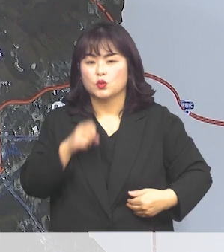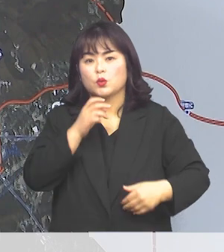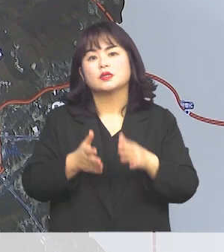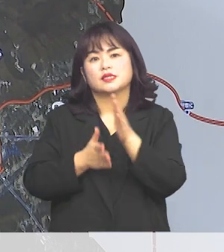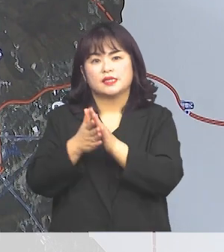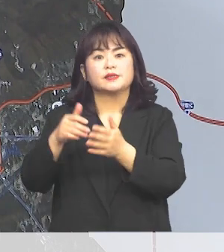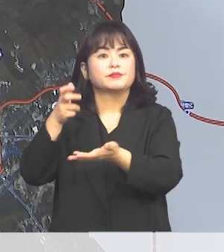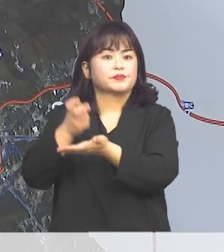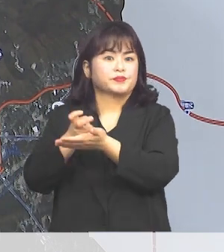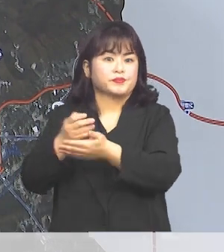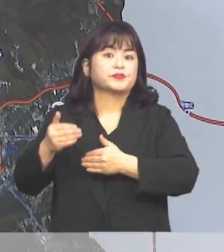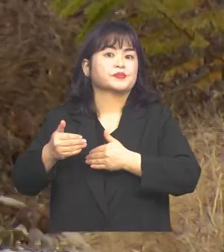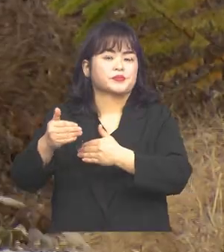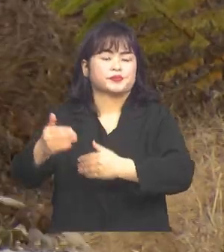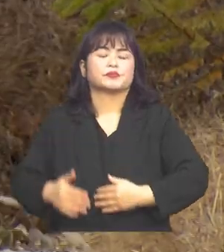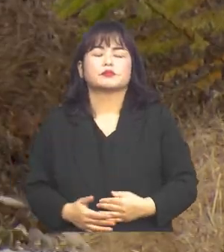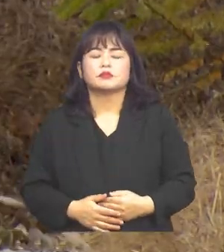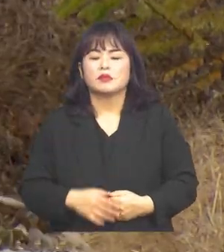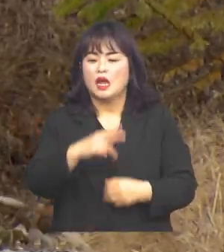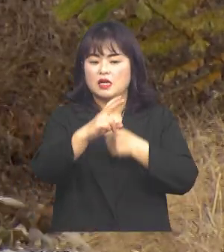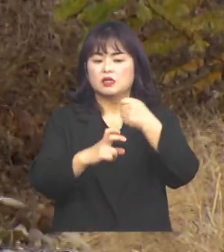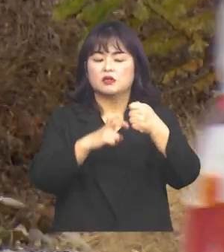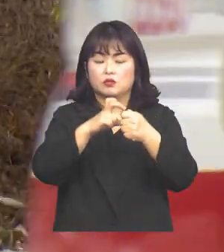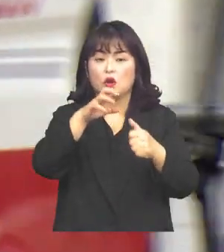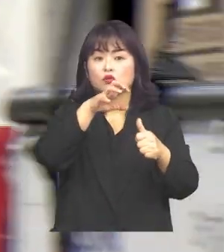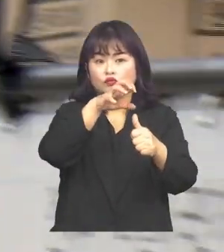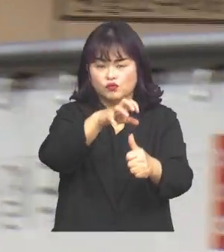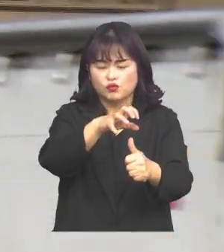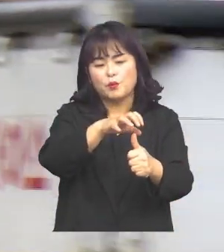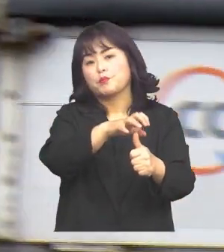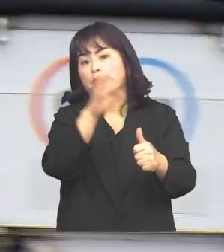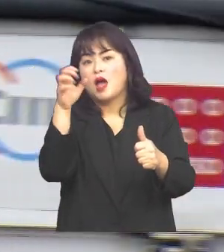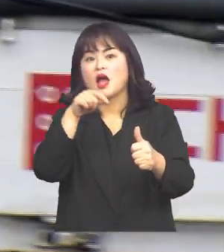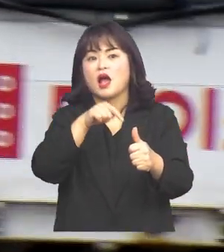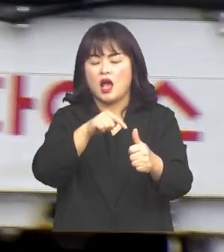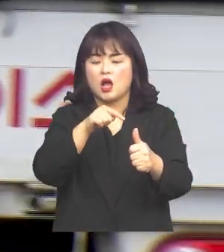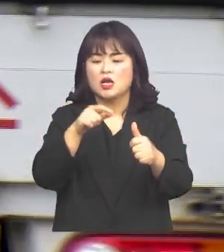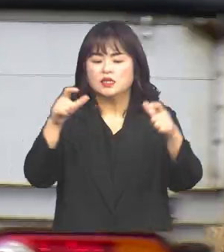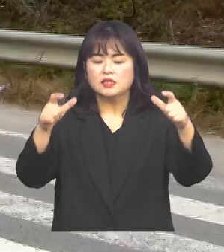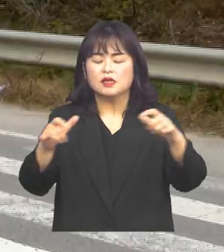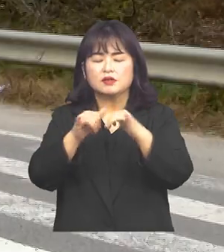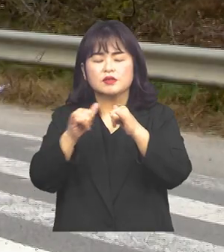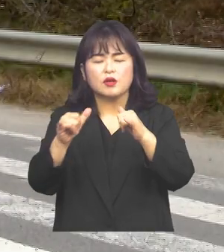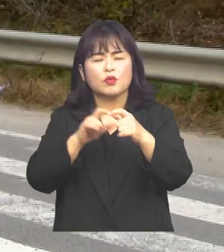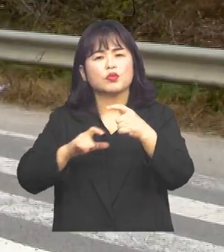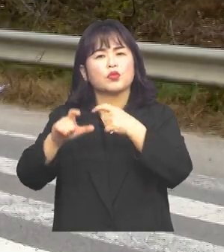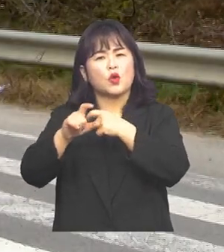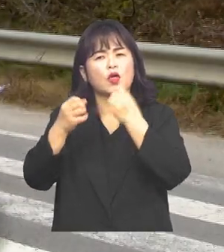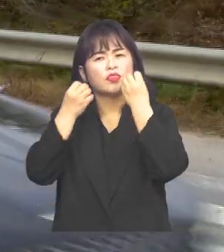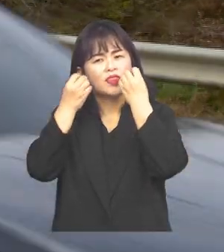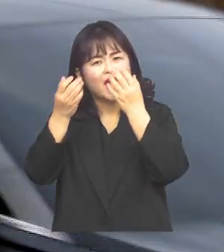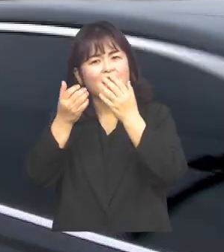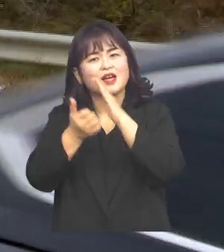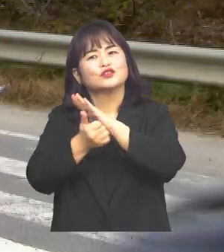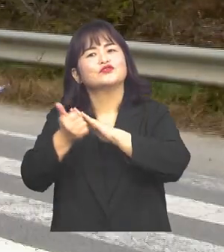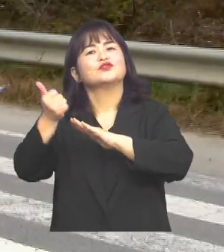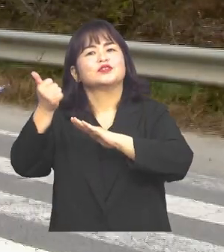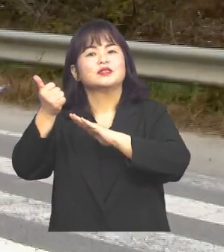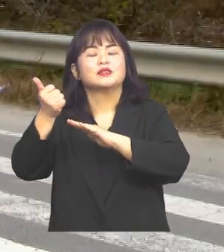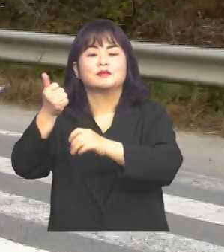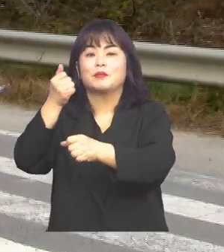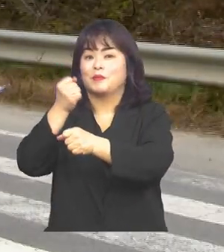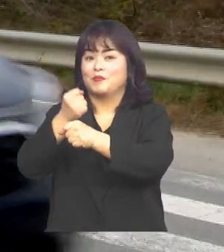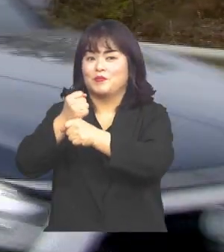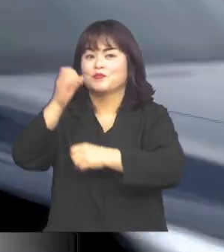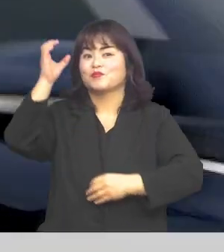것이 시의 방침입니다. 25년간 얽매였던 규제가 풀리며 주민들 역시 새로운 희망을 품게